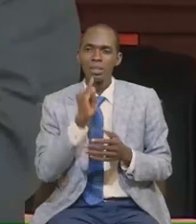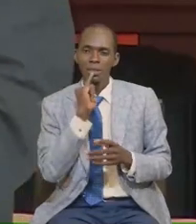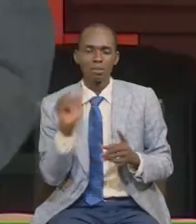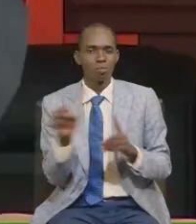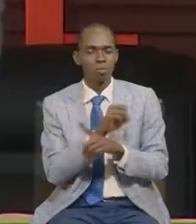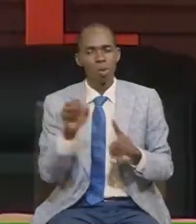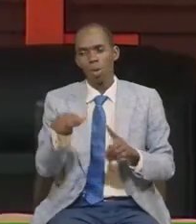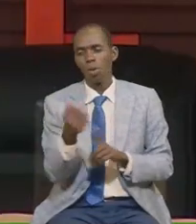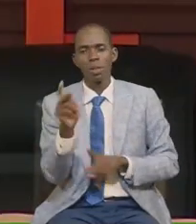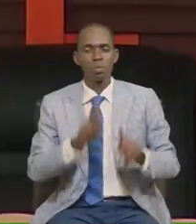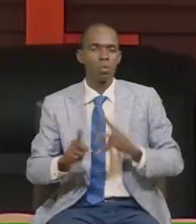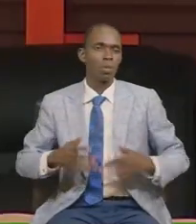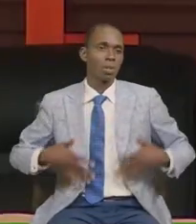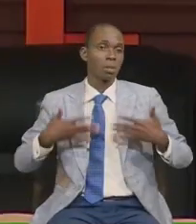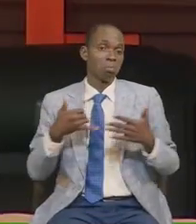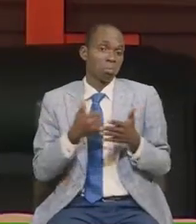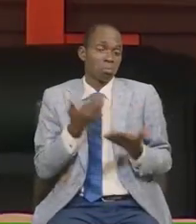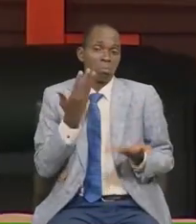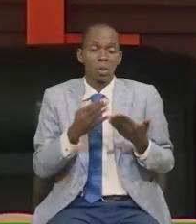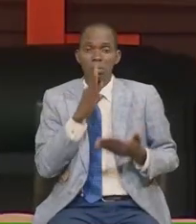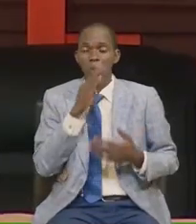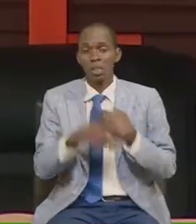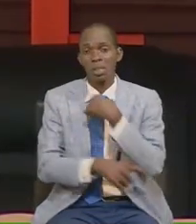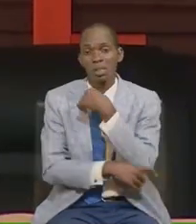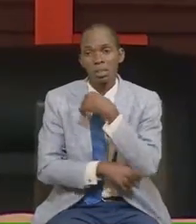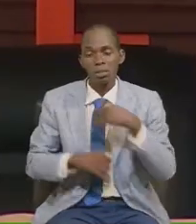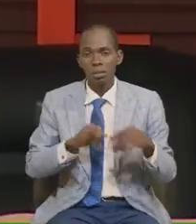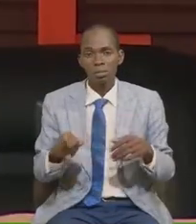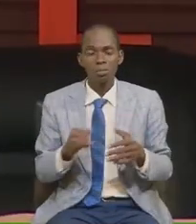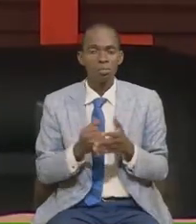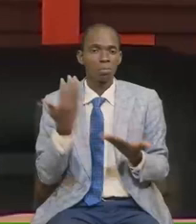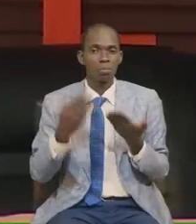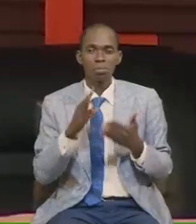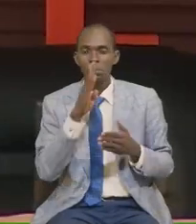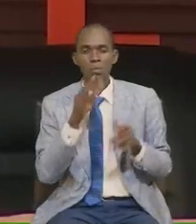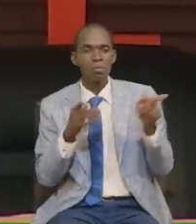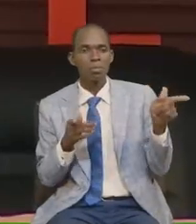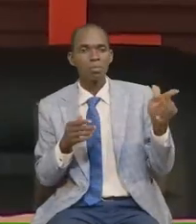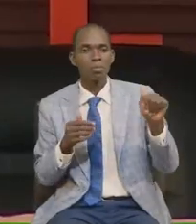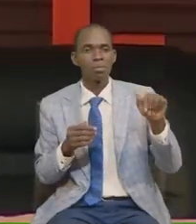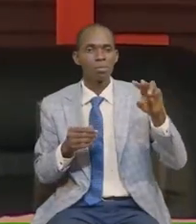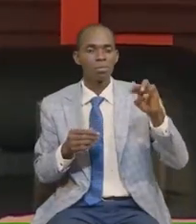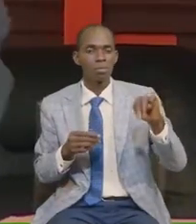contraire à la vie des gens. Peut-être c'est le vol, c'est les jeux. Peut-être l'auto,